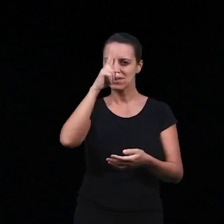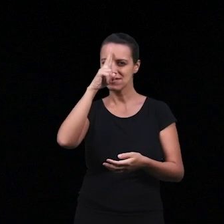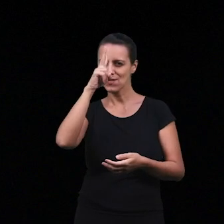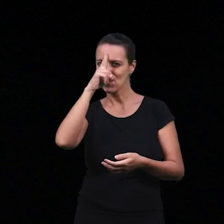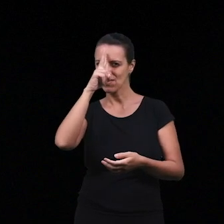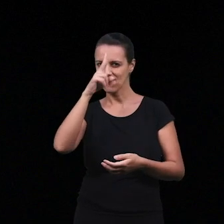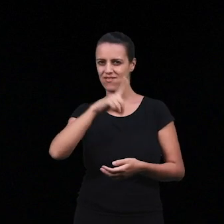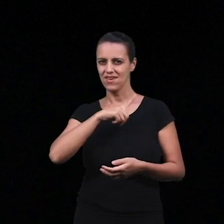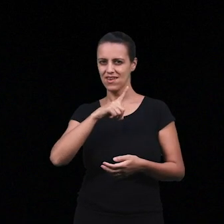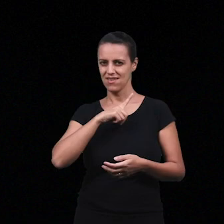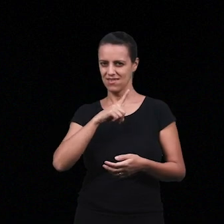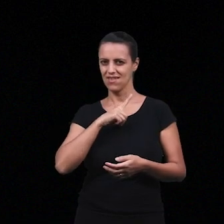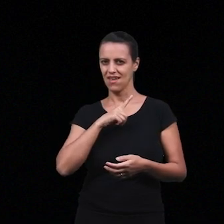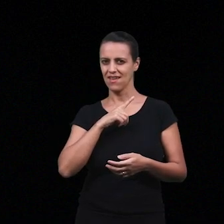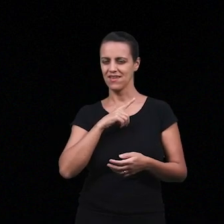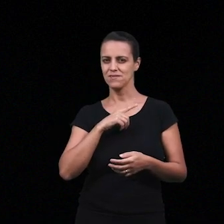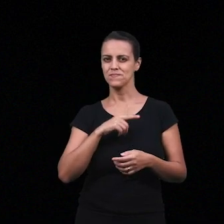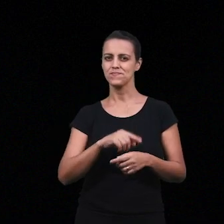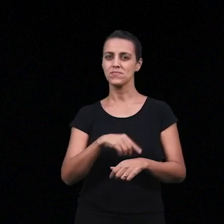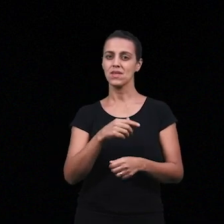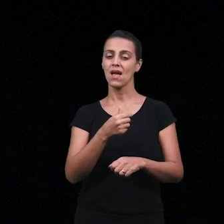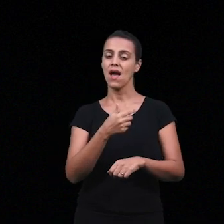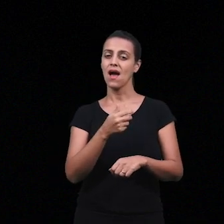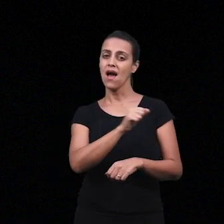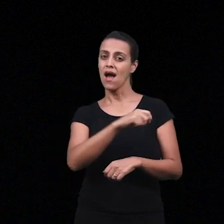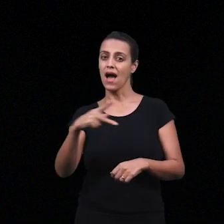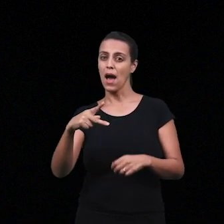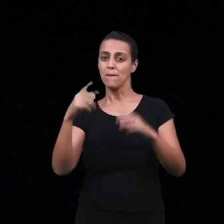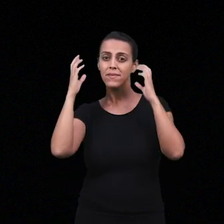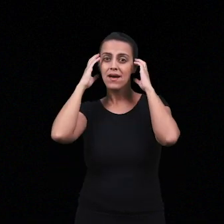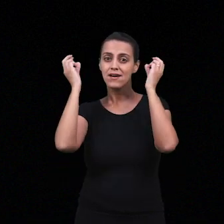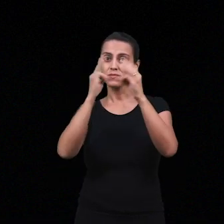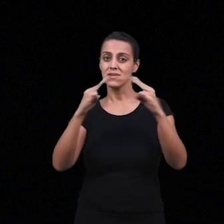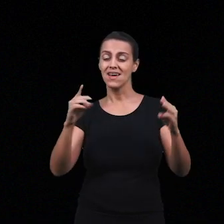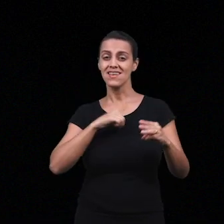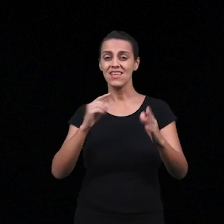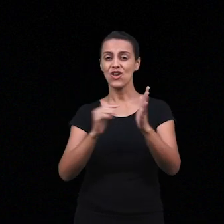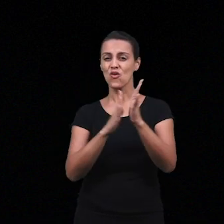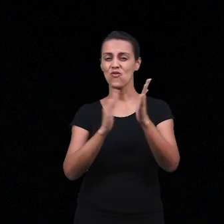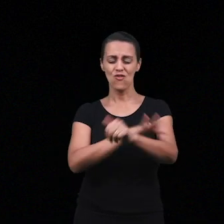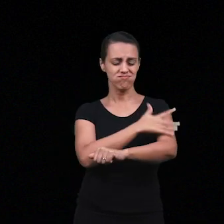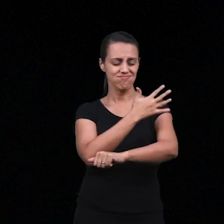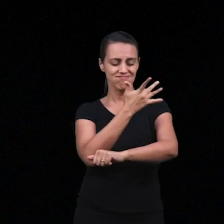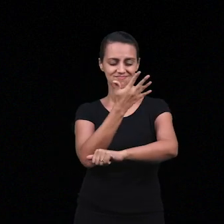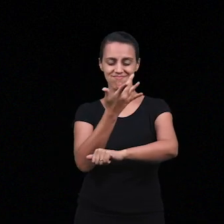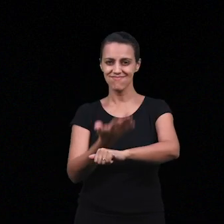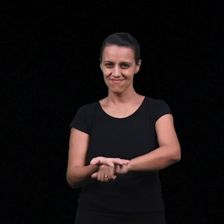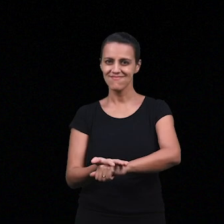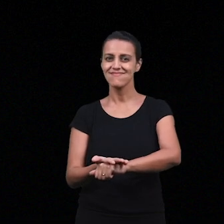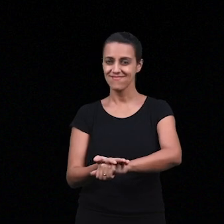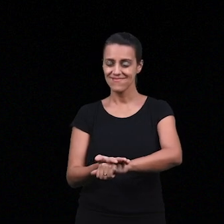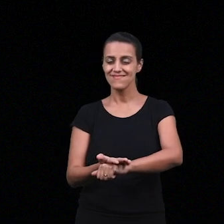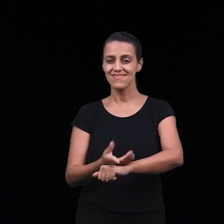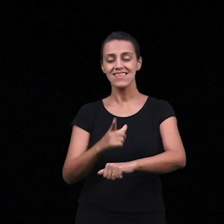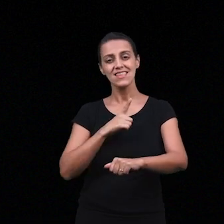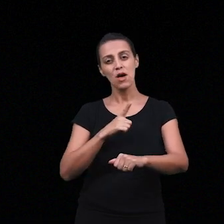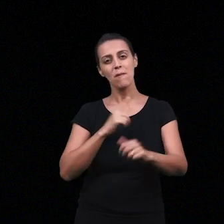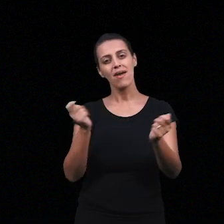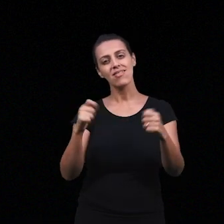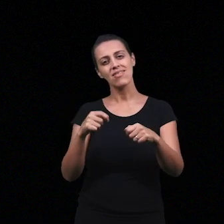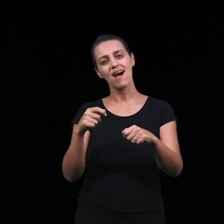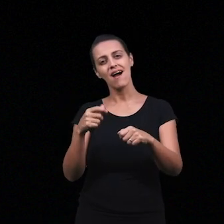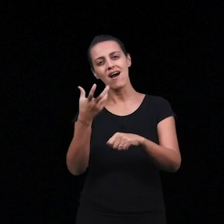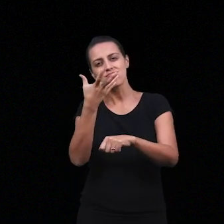réseaux sociaux. Dans l'application La Rádio Manaim, vous entendez de longe 24 heures par jour. Vous pouvez aussi assister et partager